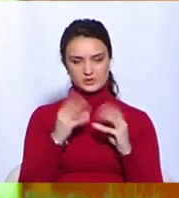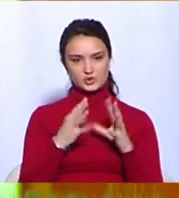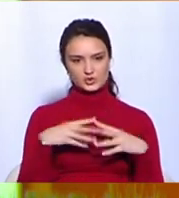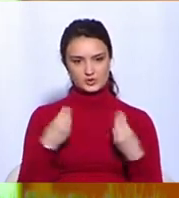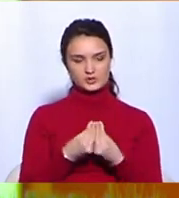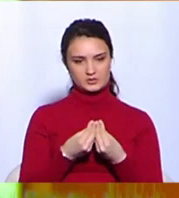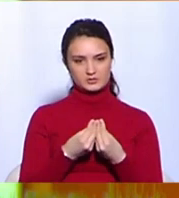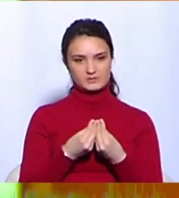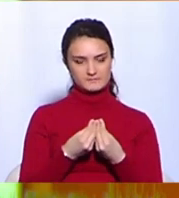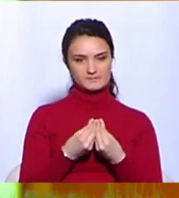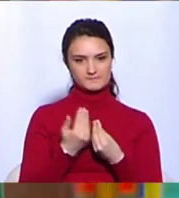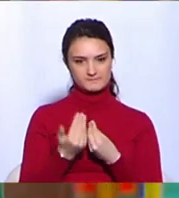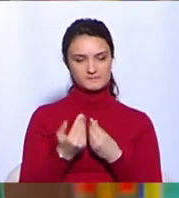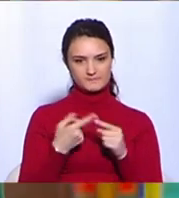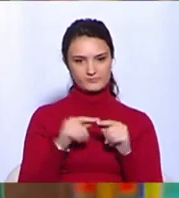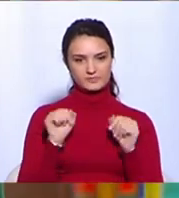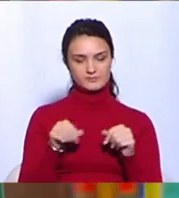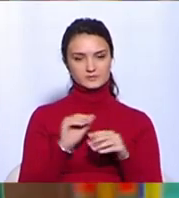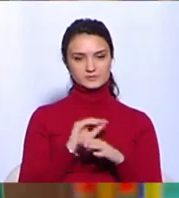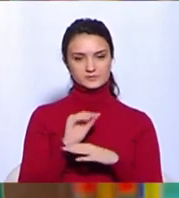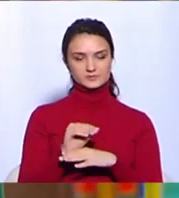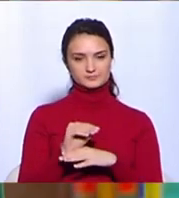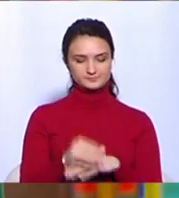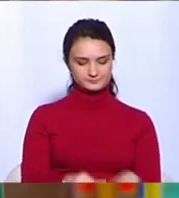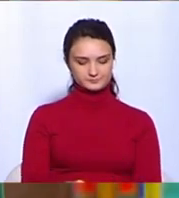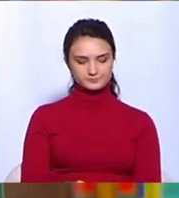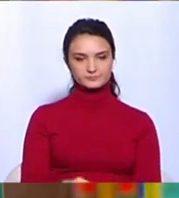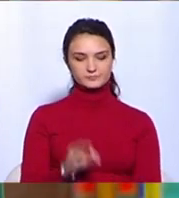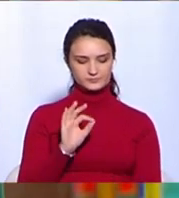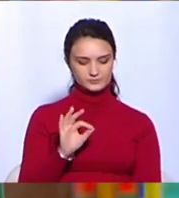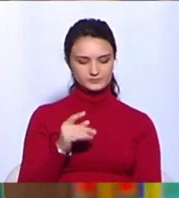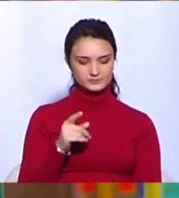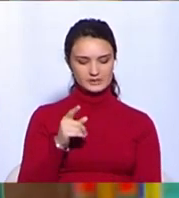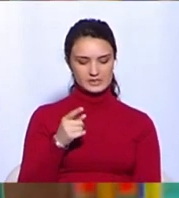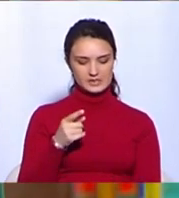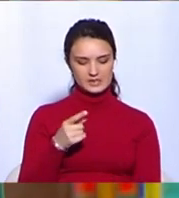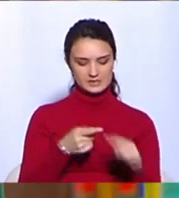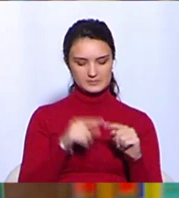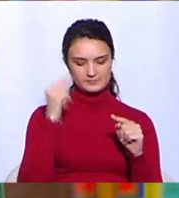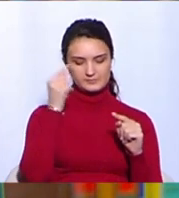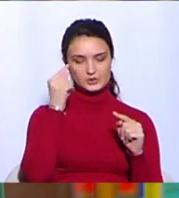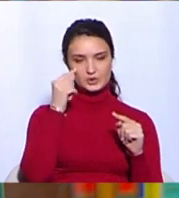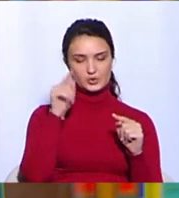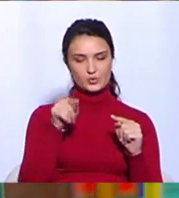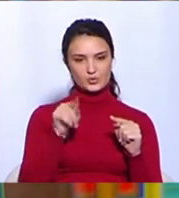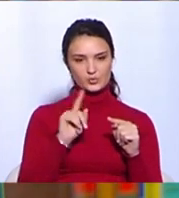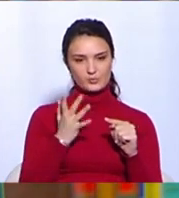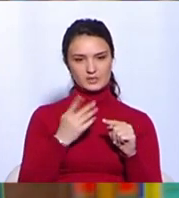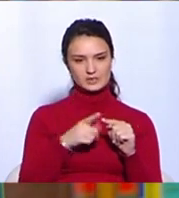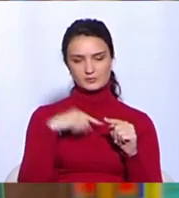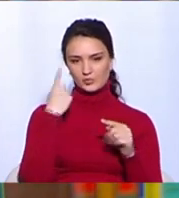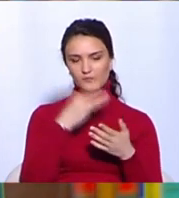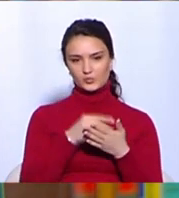ოჯახის დამსახურებით ყალიბდება. შეიძლება კიდევ აქვე ჩართვა გავაკეთო. სწორედ აი ეს ბიოფსიქოსოციალური მოდელი, რომელიც